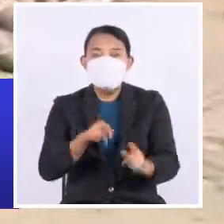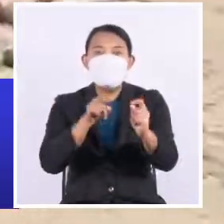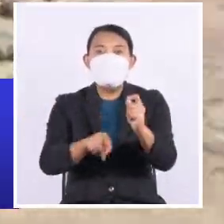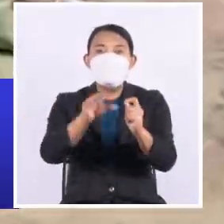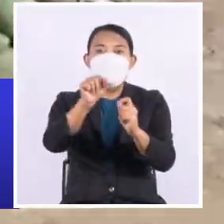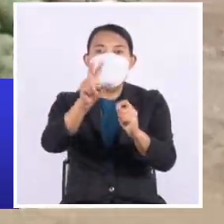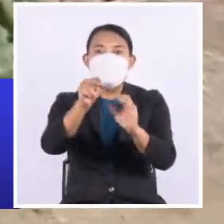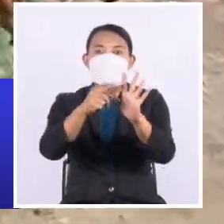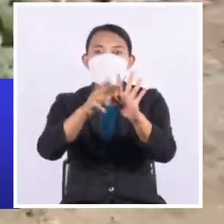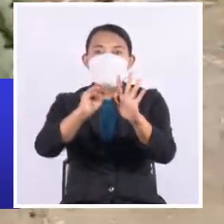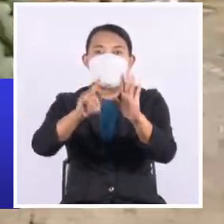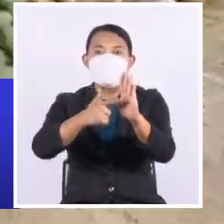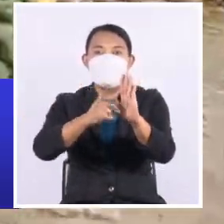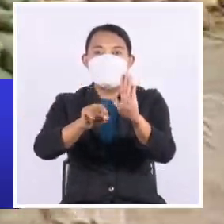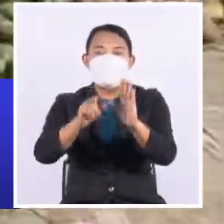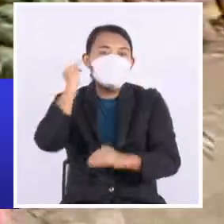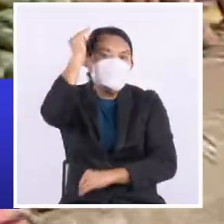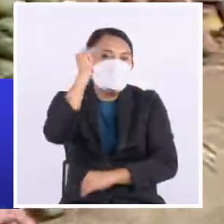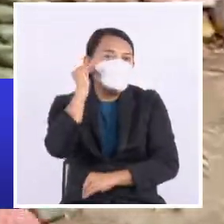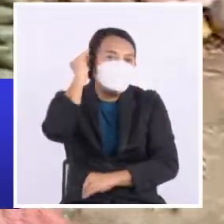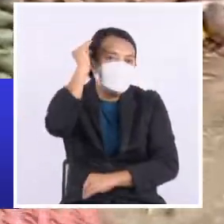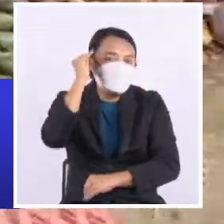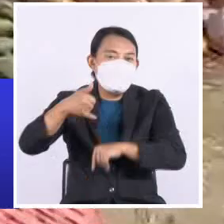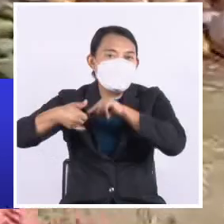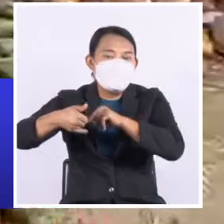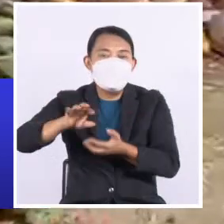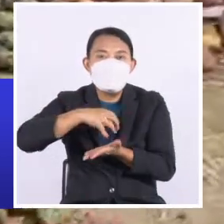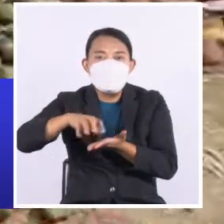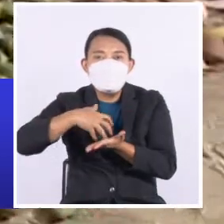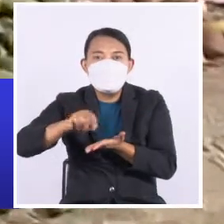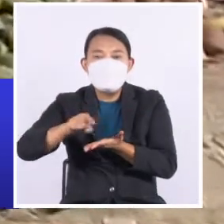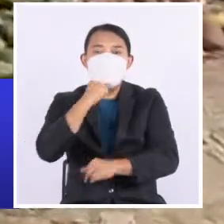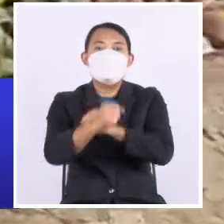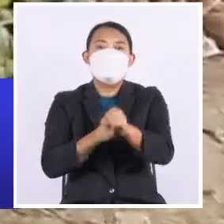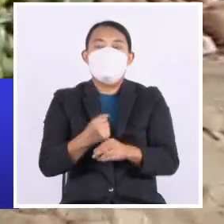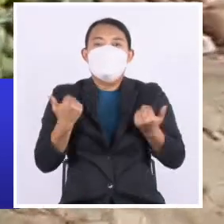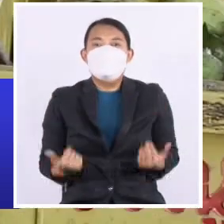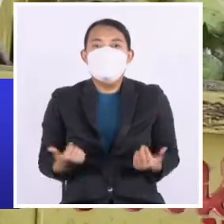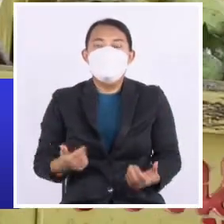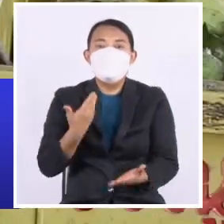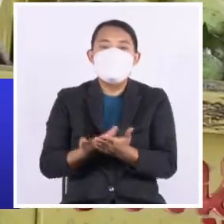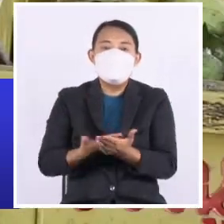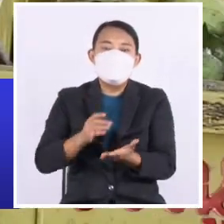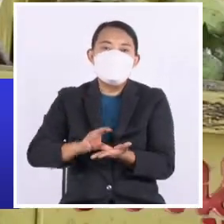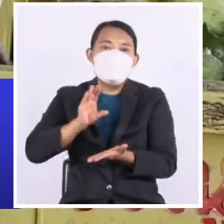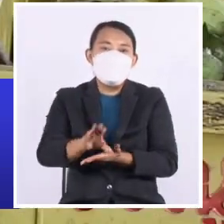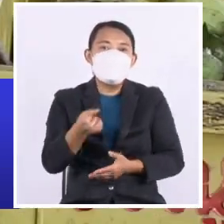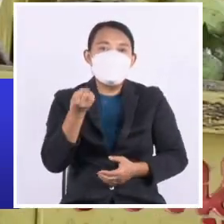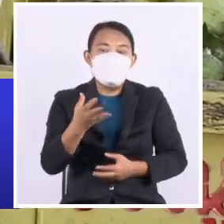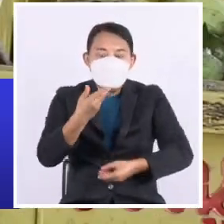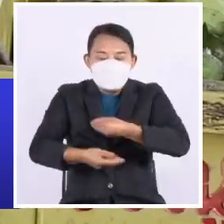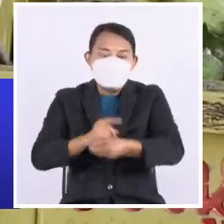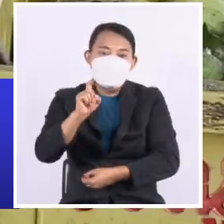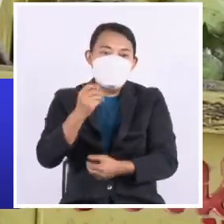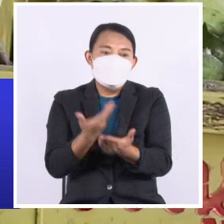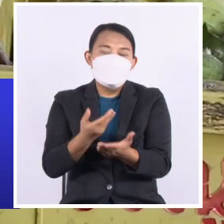ยายจำนงผู้ระหงเนี่ยนะบอกว่าเนี่ยปีนี้ลงทุนเยอะแต่ขายไม่ได้ลงทุนเป็นหลักแส